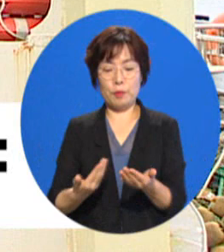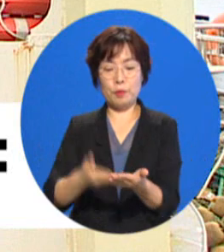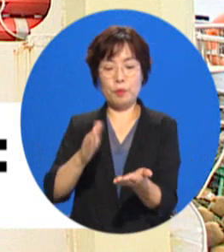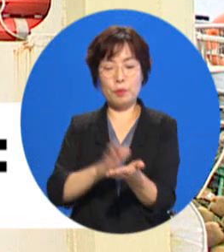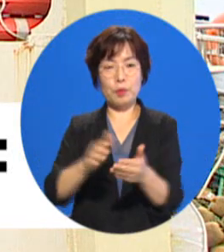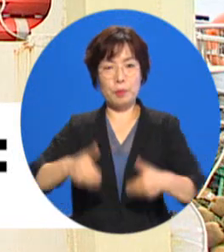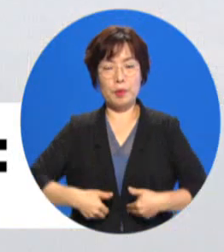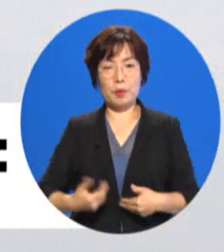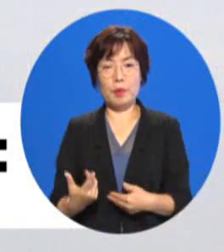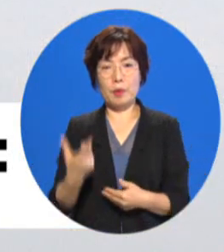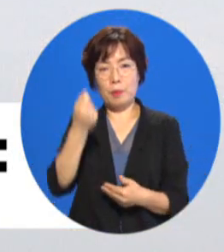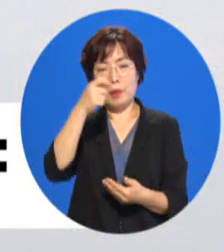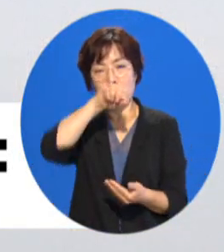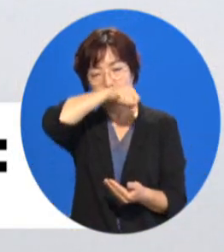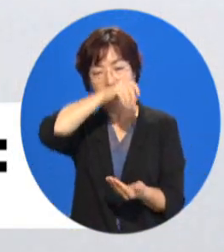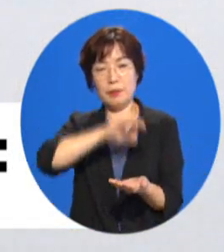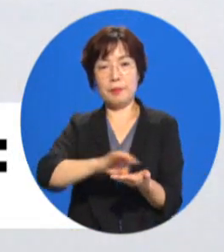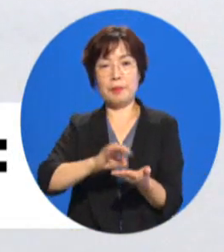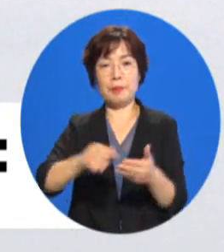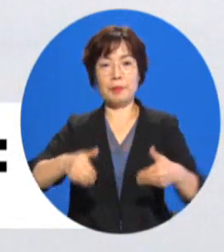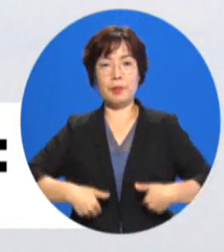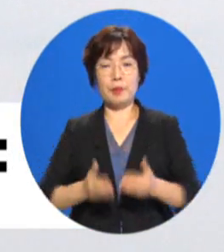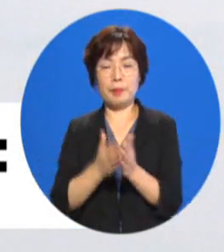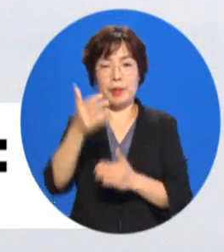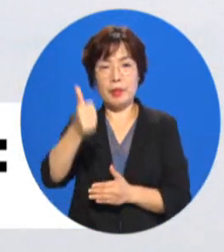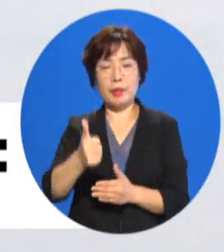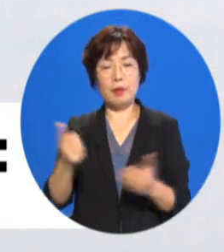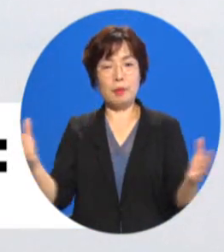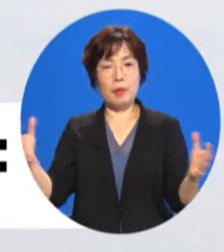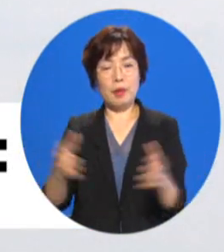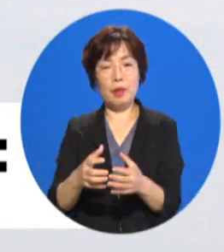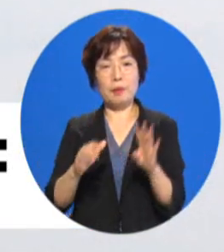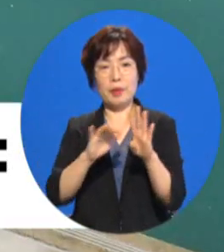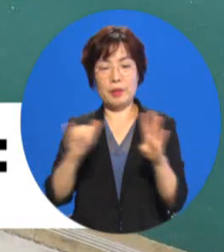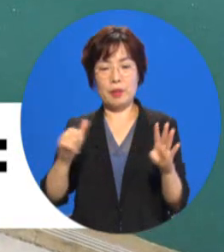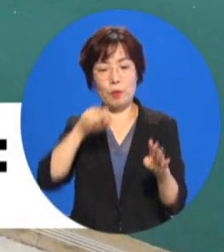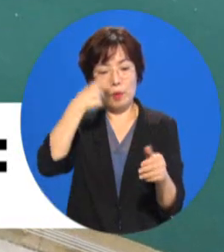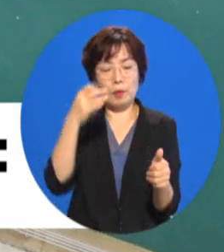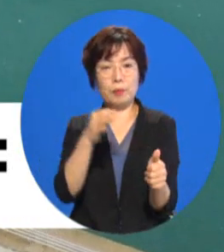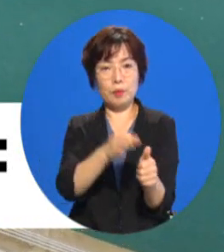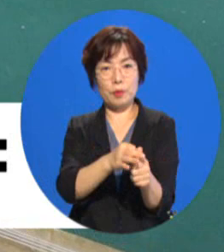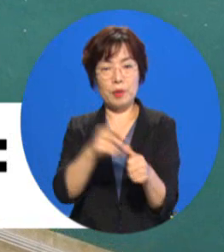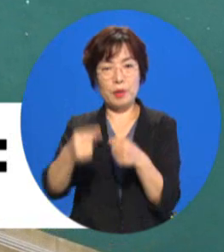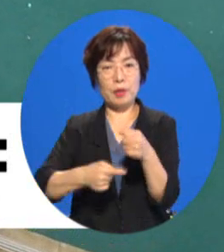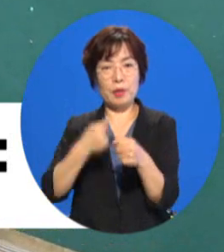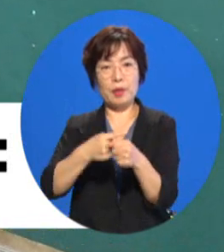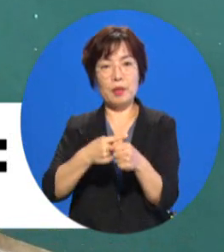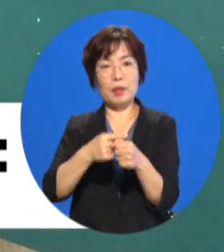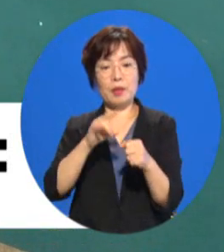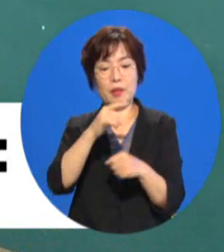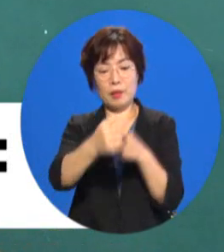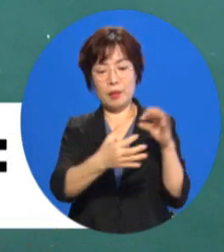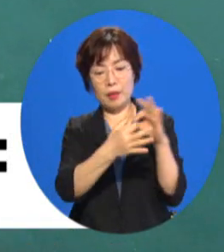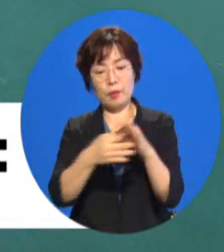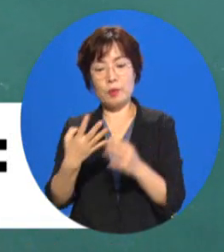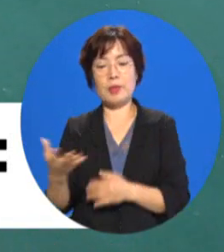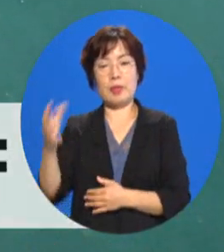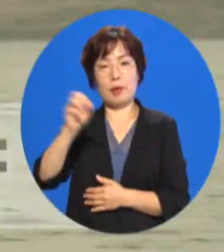당장 예산을 써야 하고 선장 등 최소 4명의 인건비 등 해마다 4억 원의 예산을 부담해야